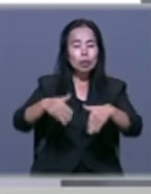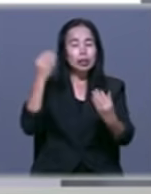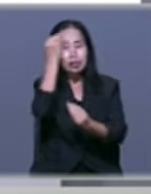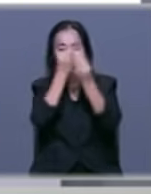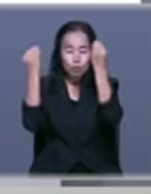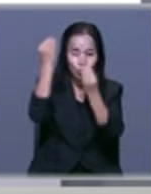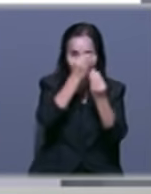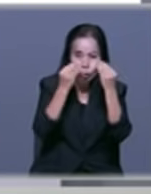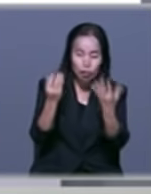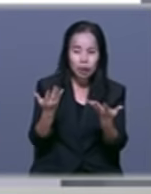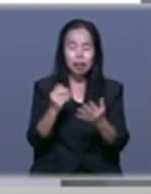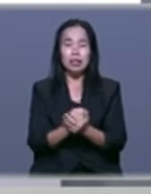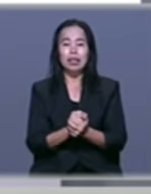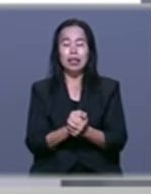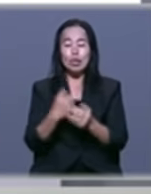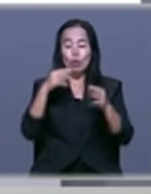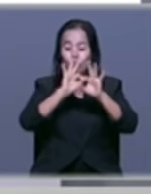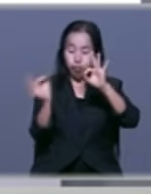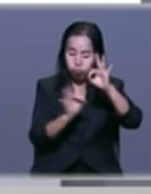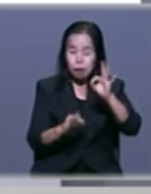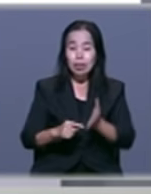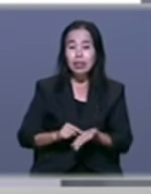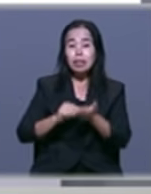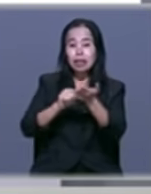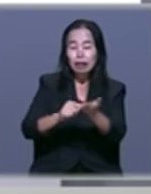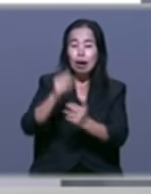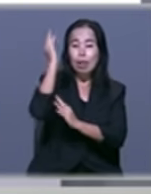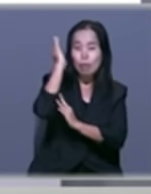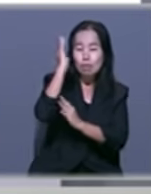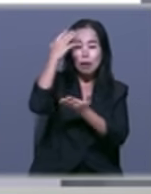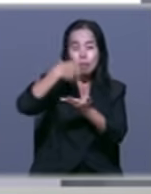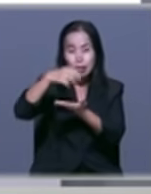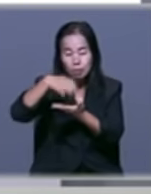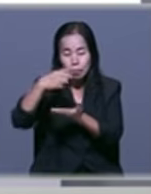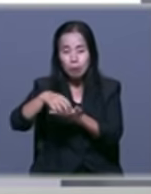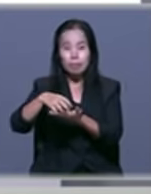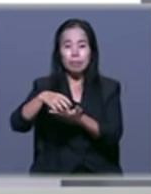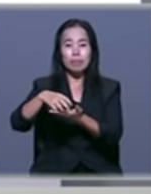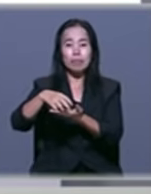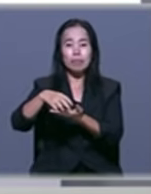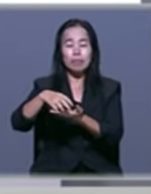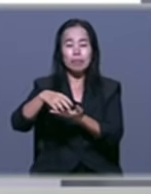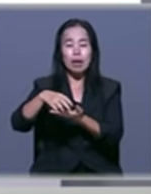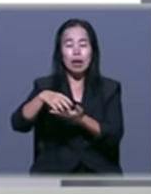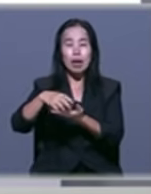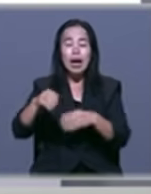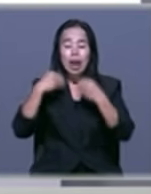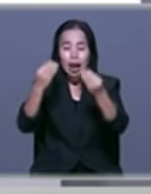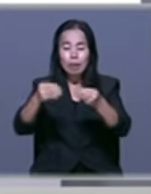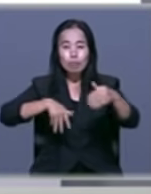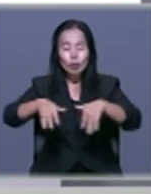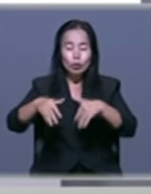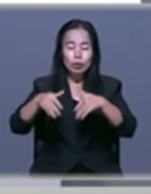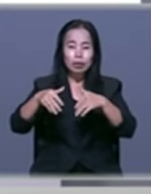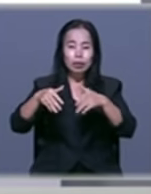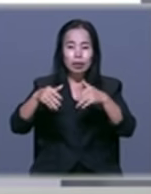ก็การนำเสนอเนี่ยแบบคล้ายๆว่าอีกอันนึงก็คือบอกว่าเกิดความสับสนก่อให้ประชาชนสับ